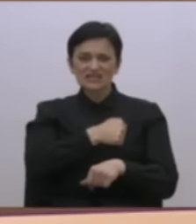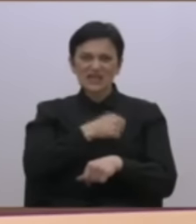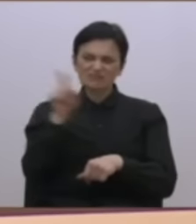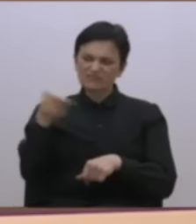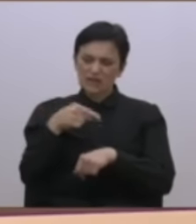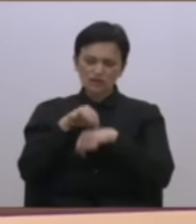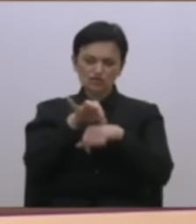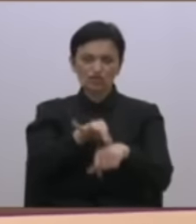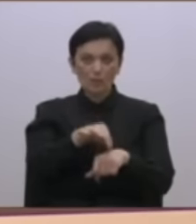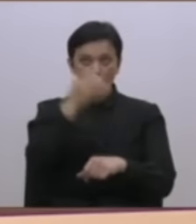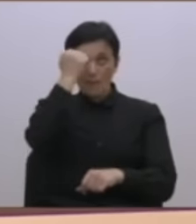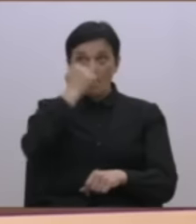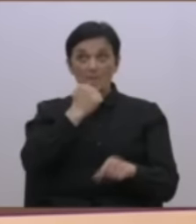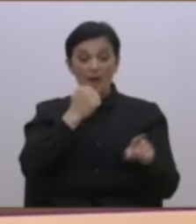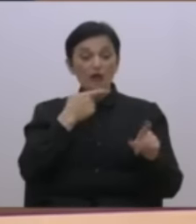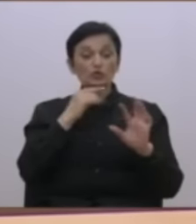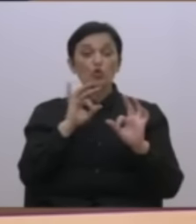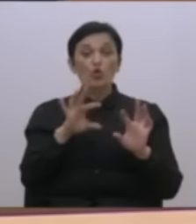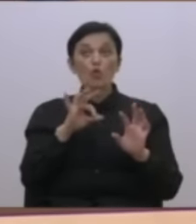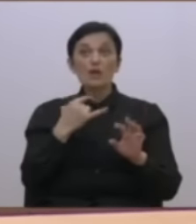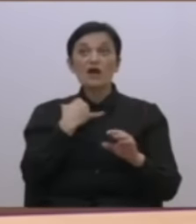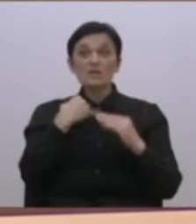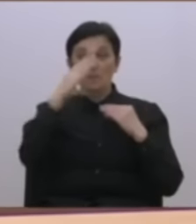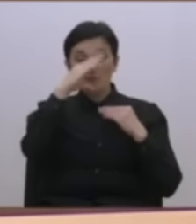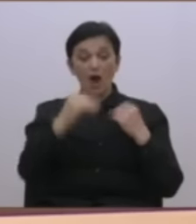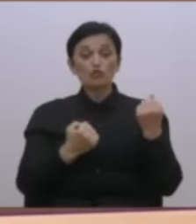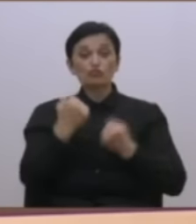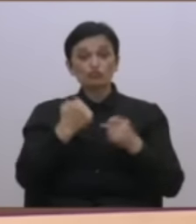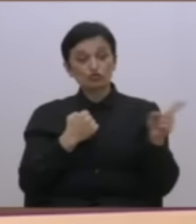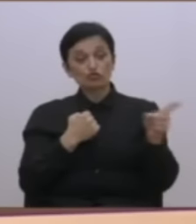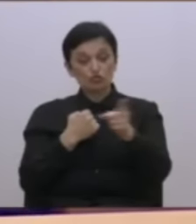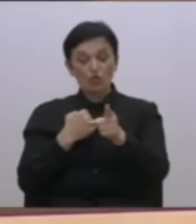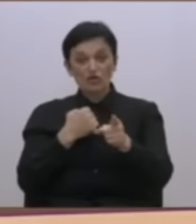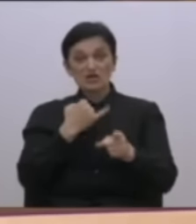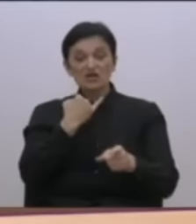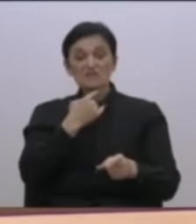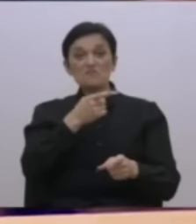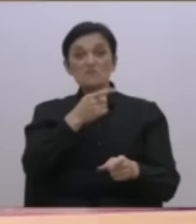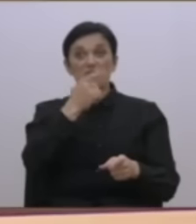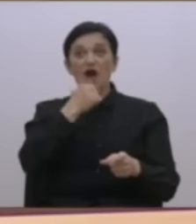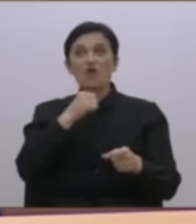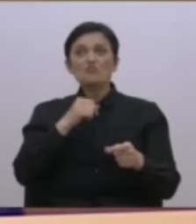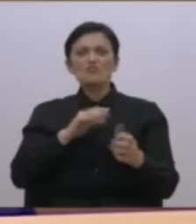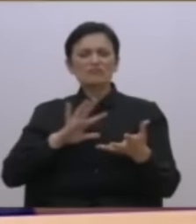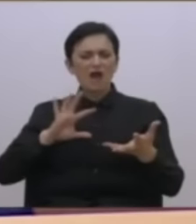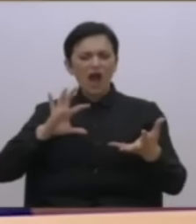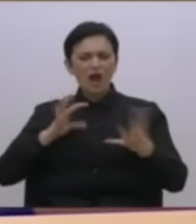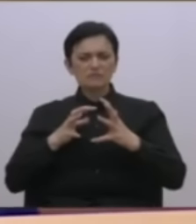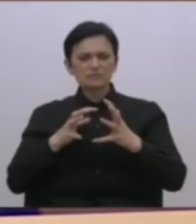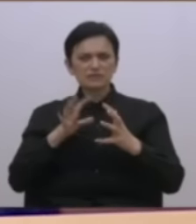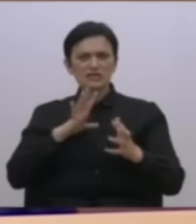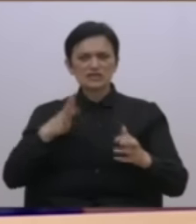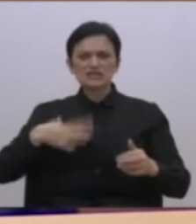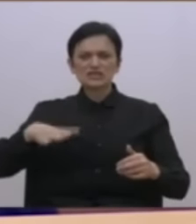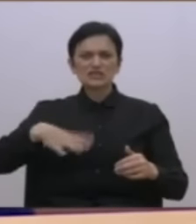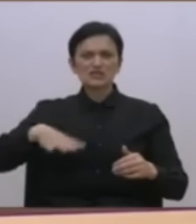ჩამოიყვანეთ და მადლობას რომ უხდით მათ მარშრუტების მძღოლებსაც გადაუხადეთ მადლობა გაჭედილი რომ იყო მთელი თბილისი